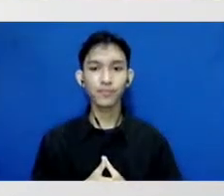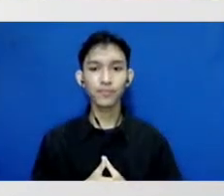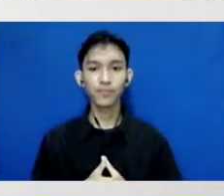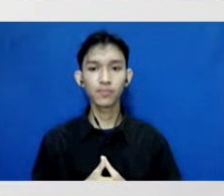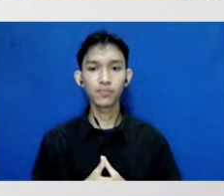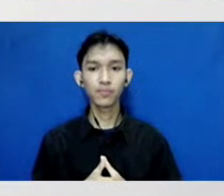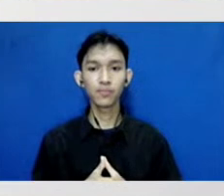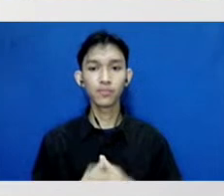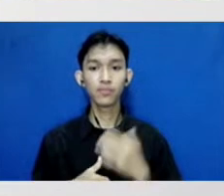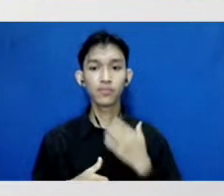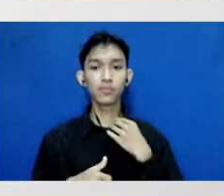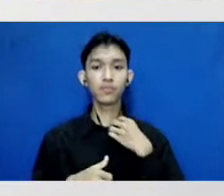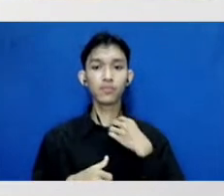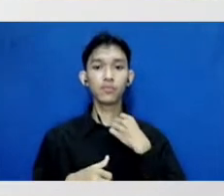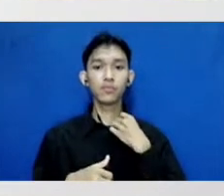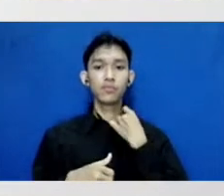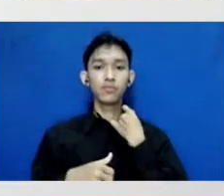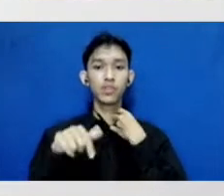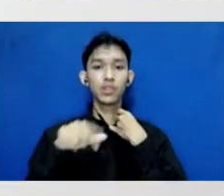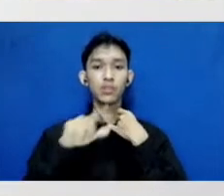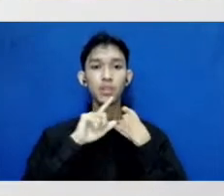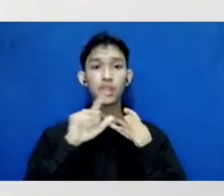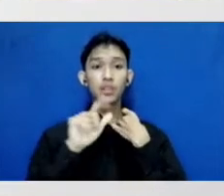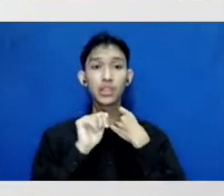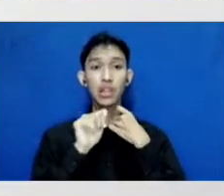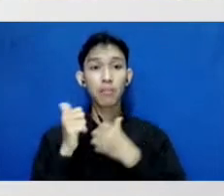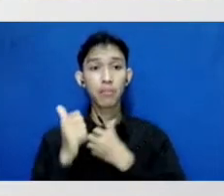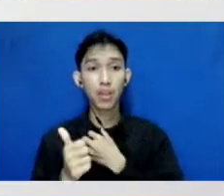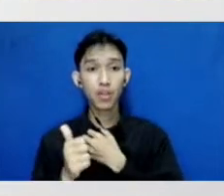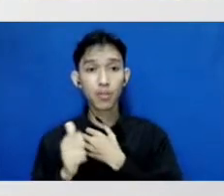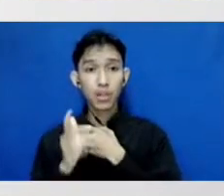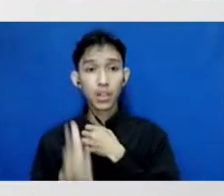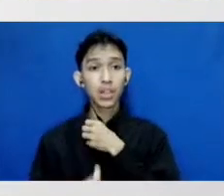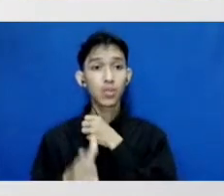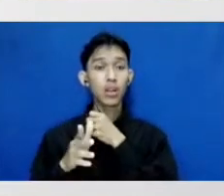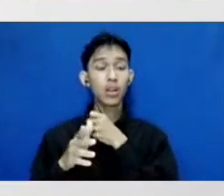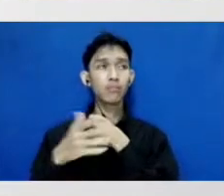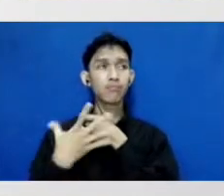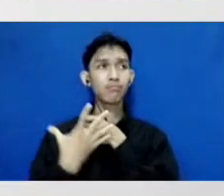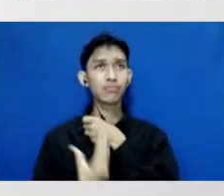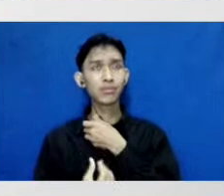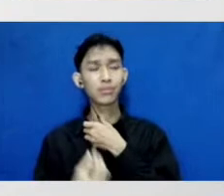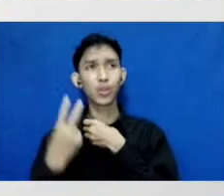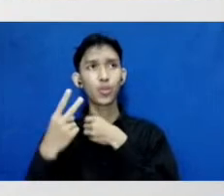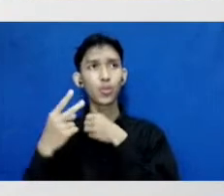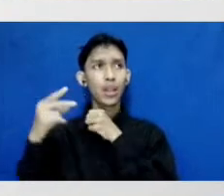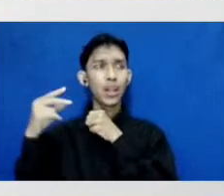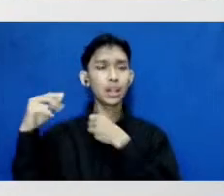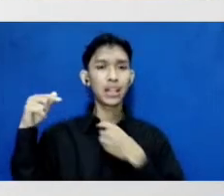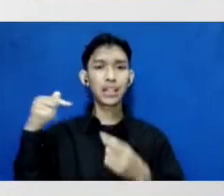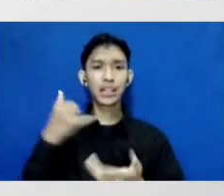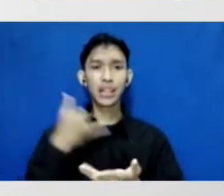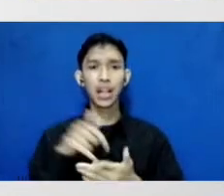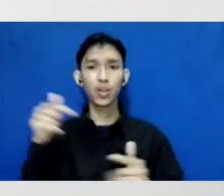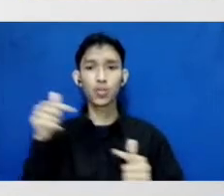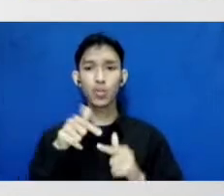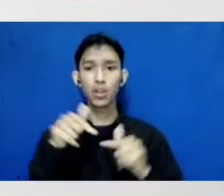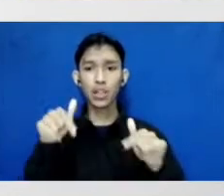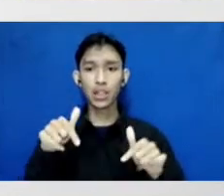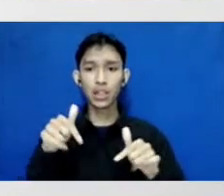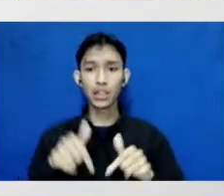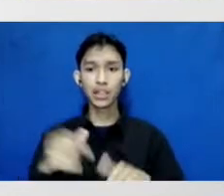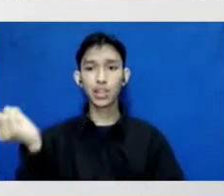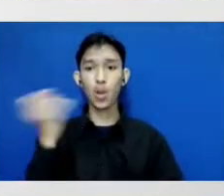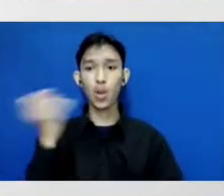Lalu pertanyaannya, siapa yang bisa dan bagaimana menentukan dilema di antara dua nilai dan tujuan yang sama pentingnya tersebut? Untuk